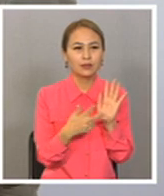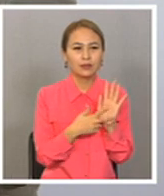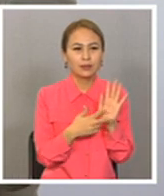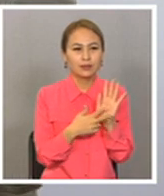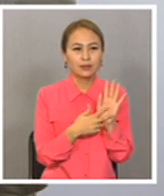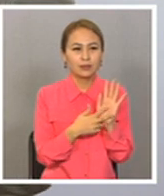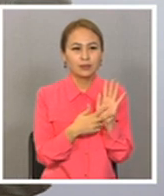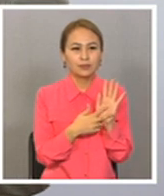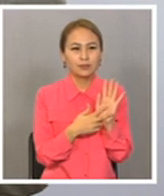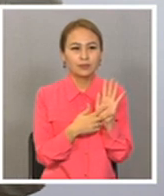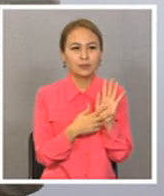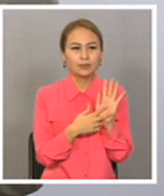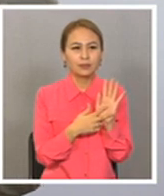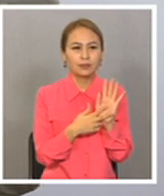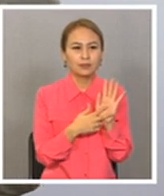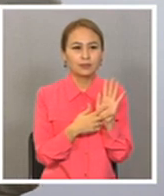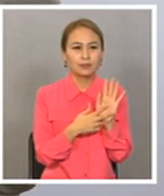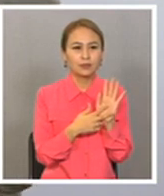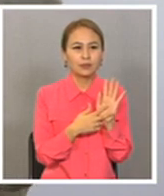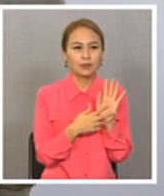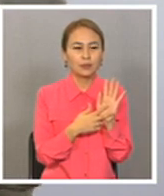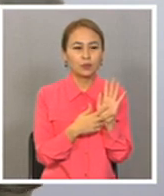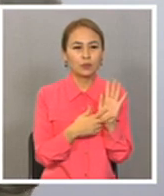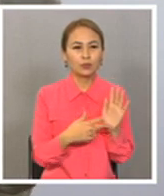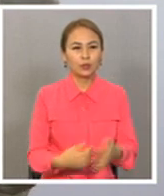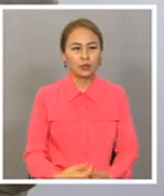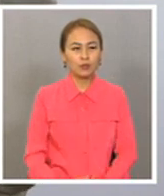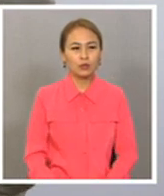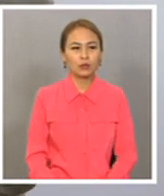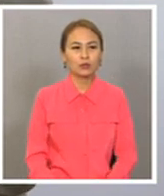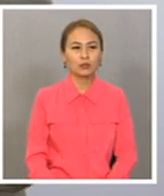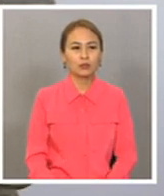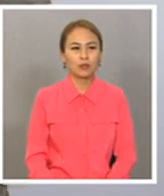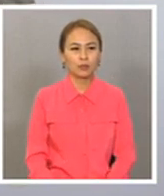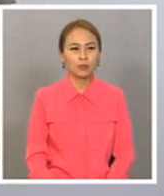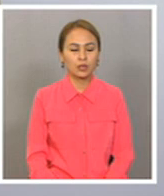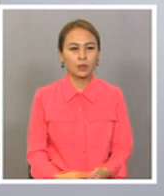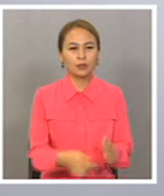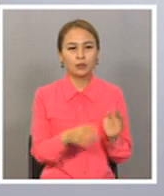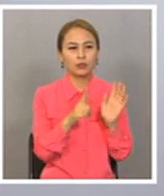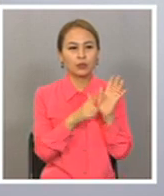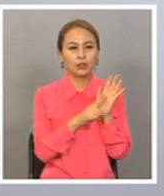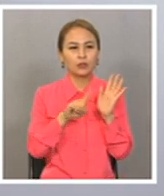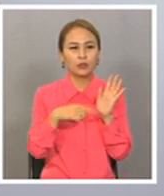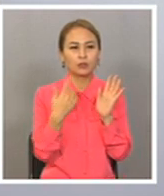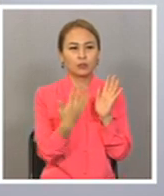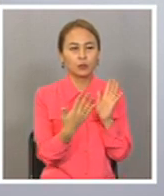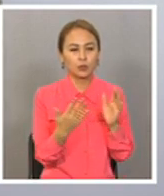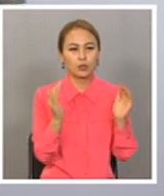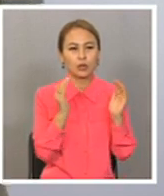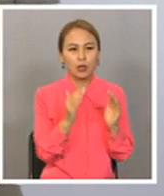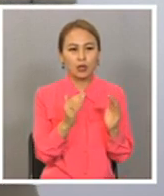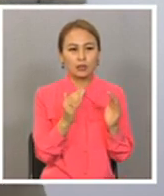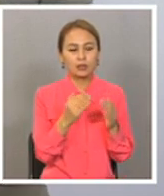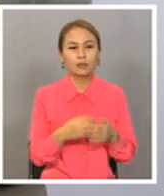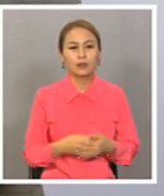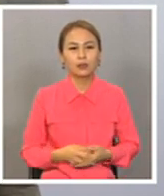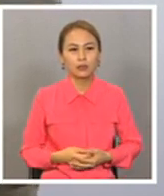деп айтуға болады. Немесе ондық бөлшекпен 7 бүтін 10-нан 5. Жазып қояйық. B'nin tüyesinin koordinatası